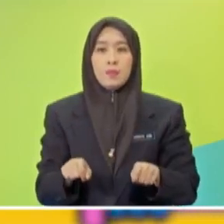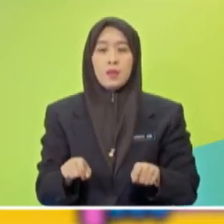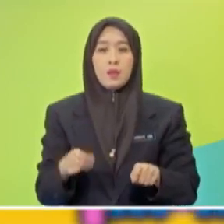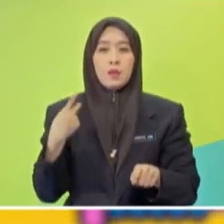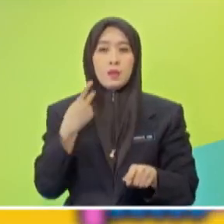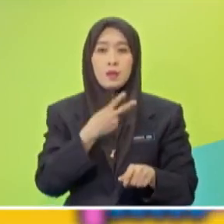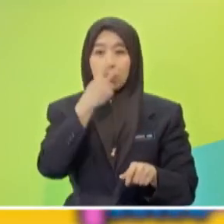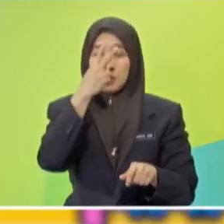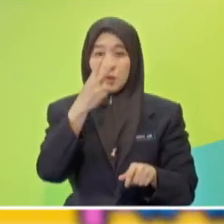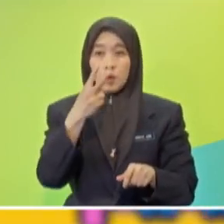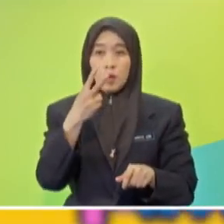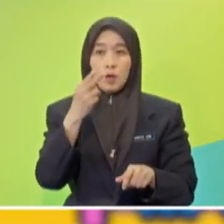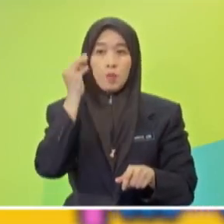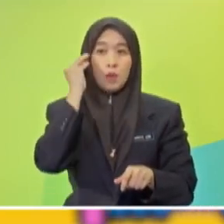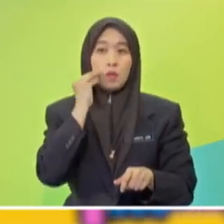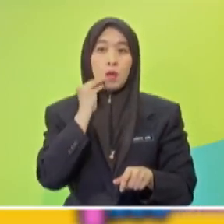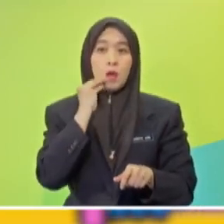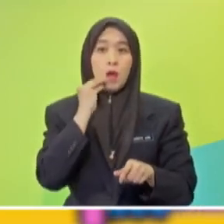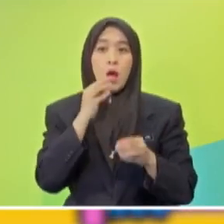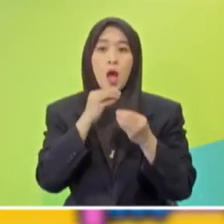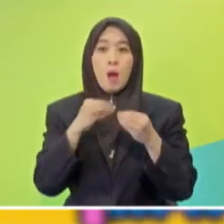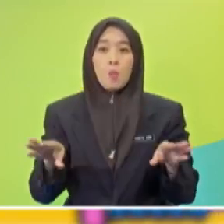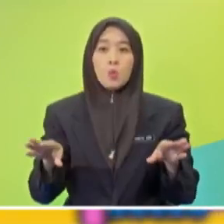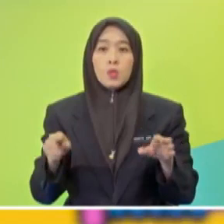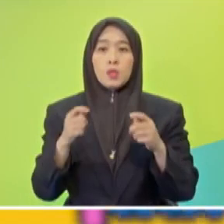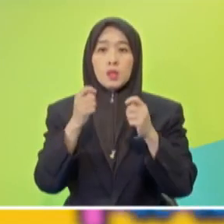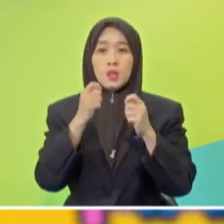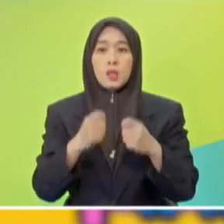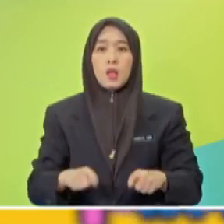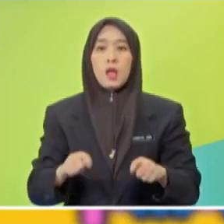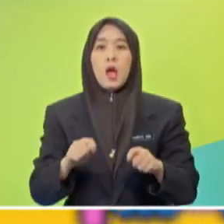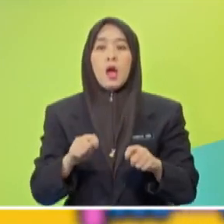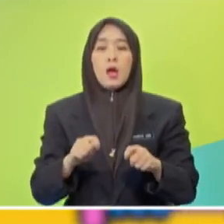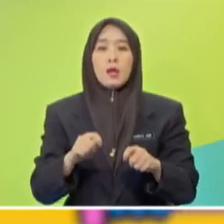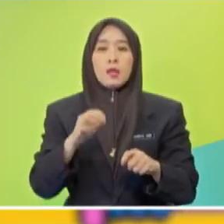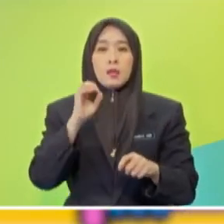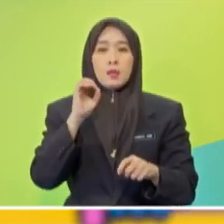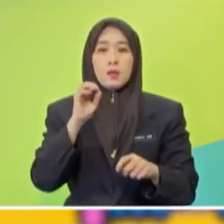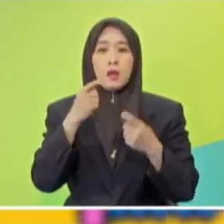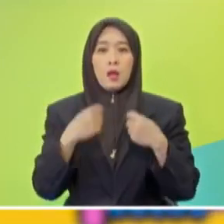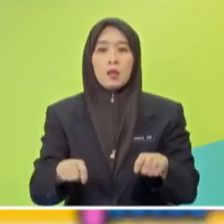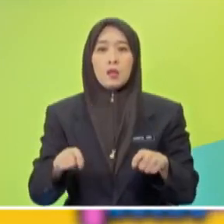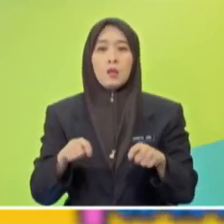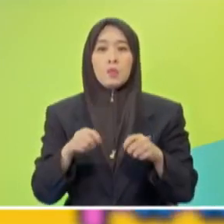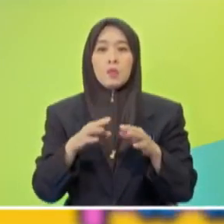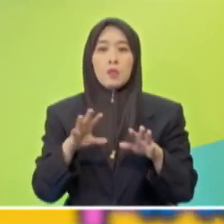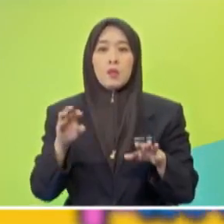gunakan Tini Hapus Syifa jadi 18 + 10 Oke